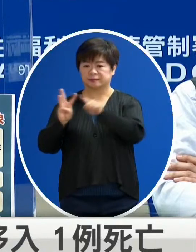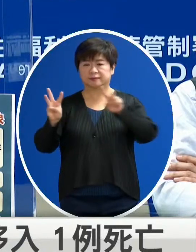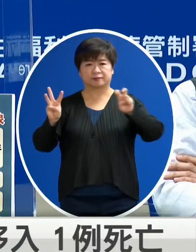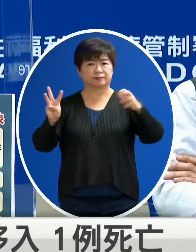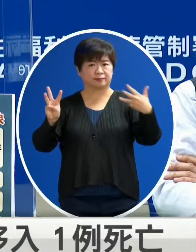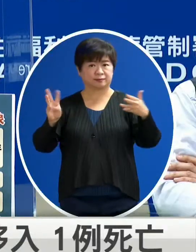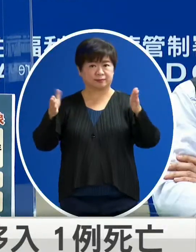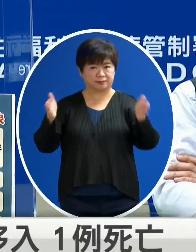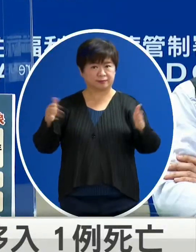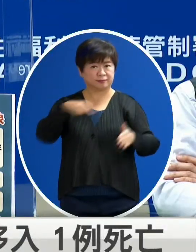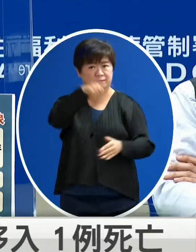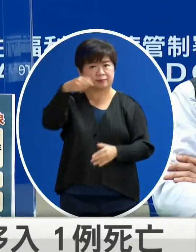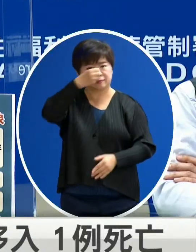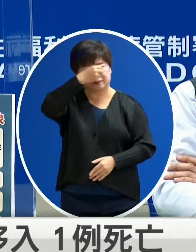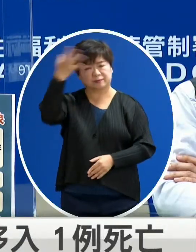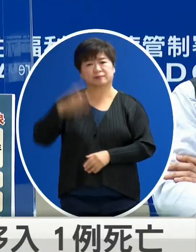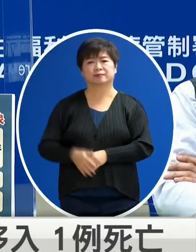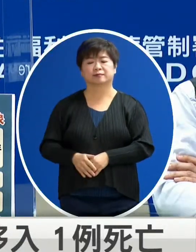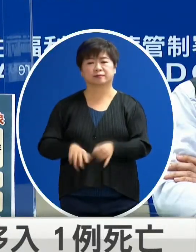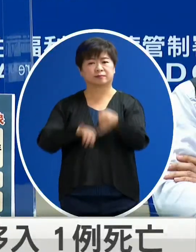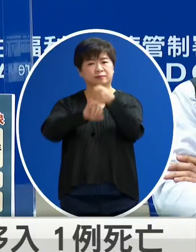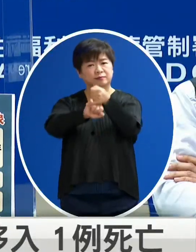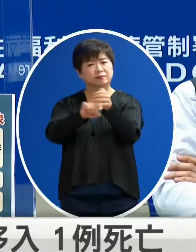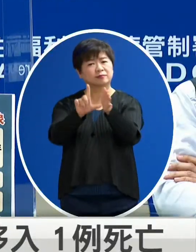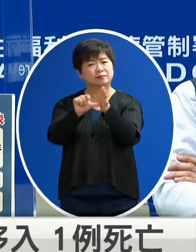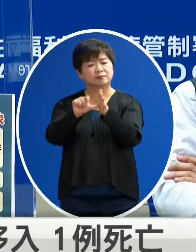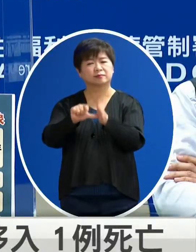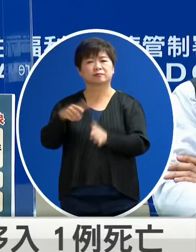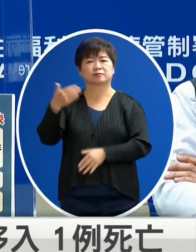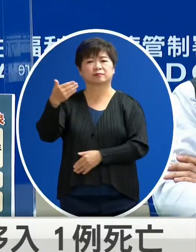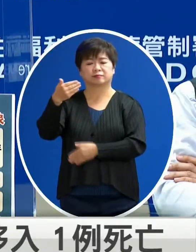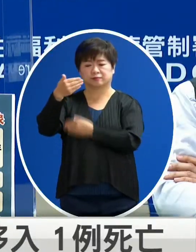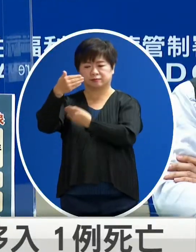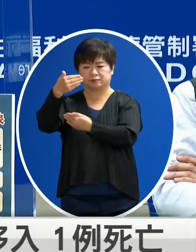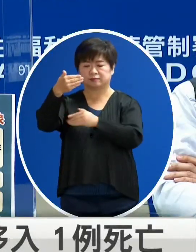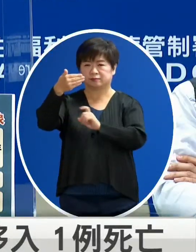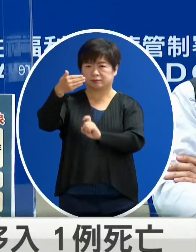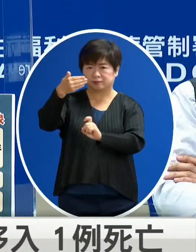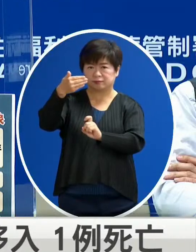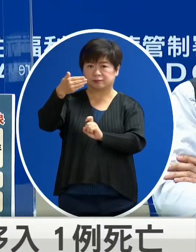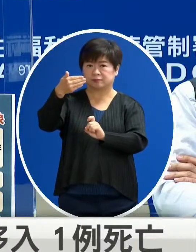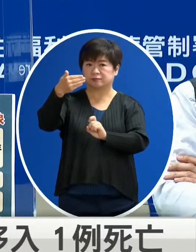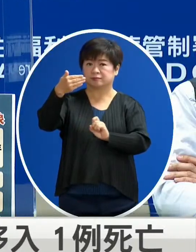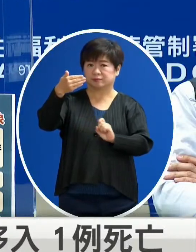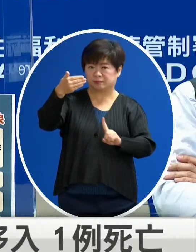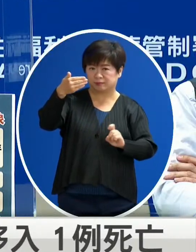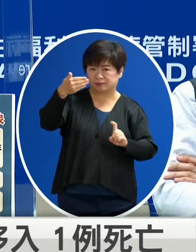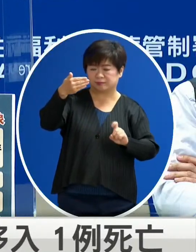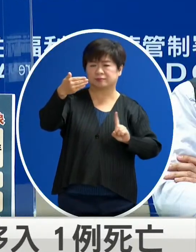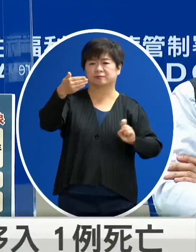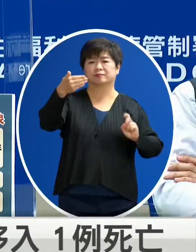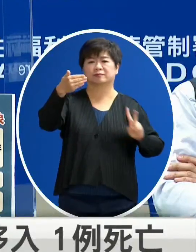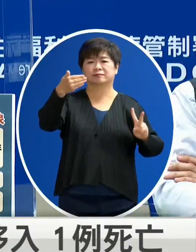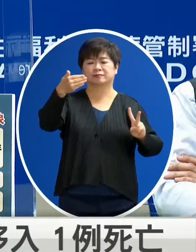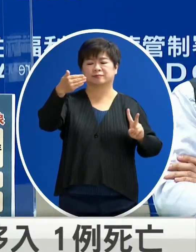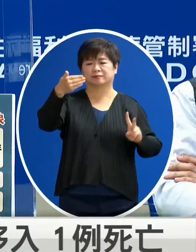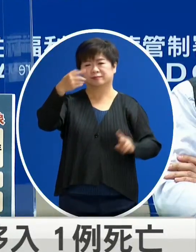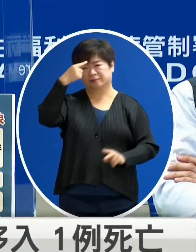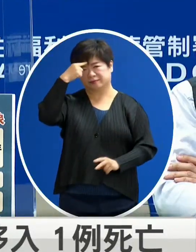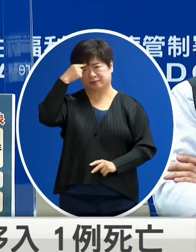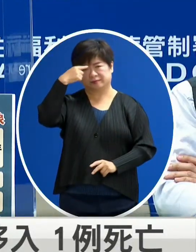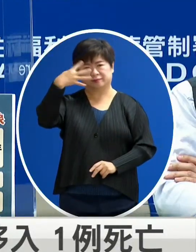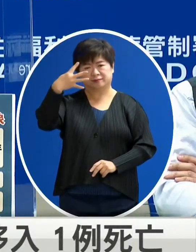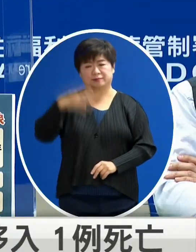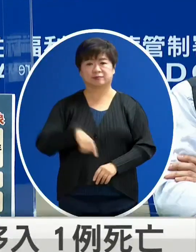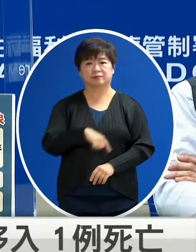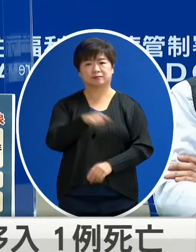23岁到28岁的民众，好，在预约的时候，哈，除了9月10号、9月9号、9月10号以外，现在又增加2天，9月11号